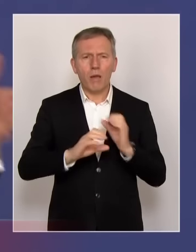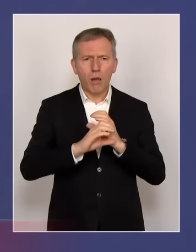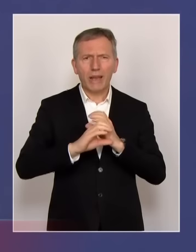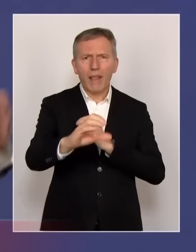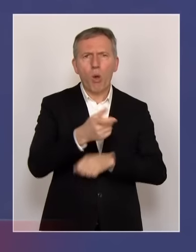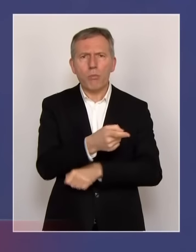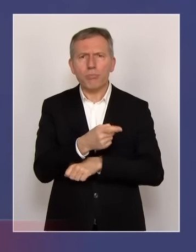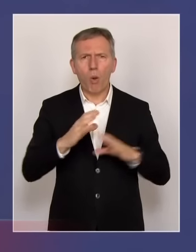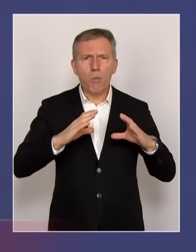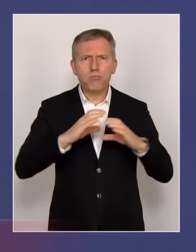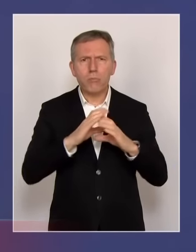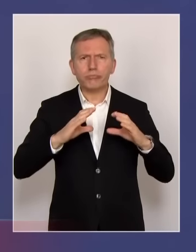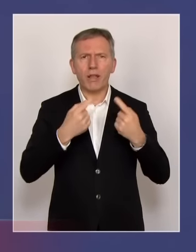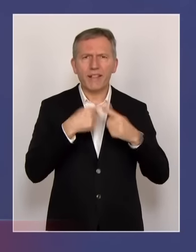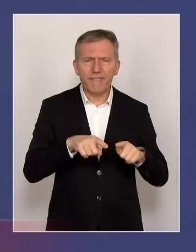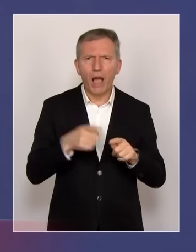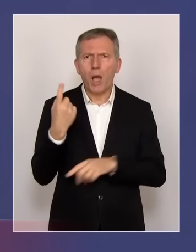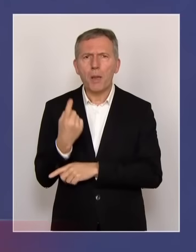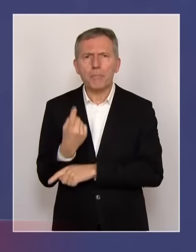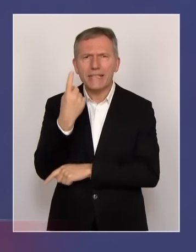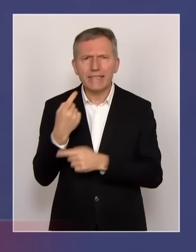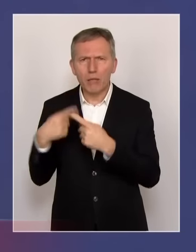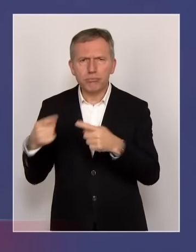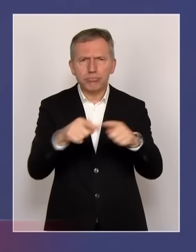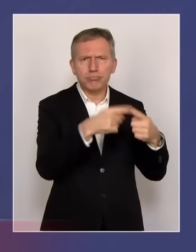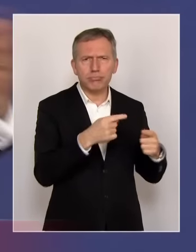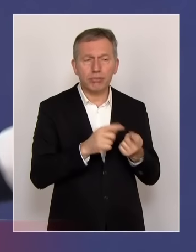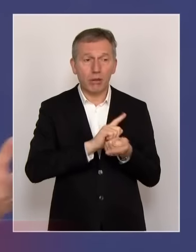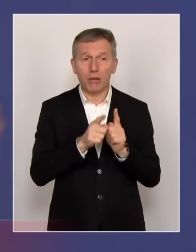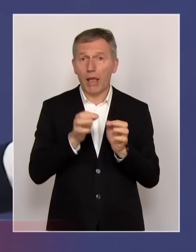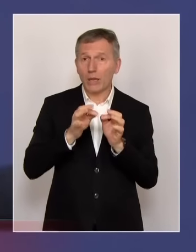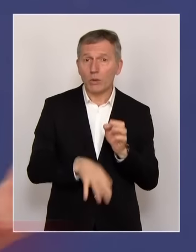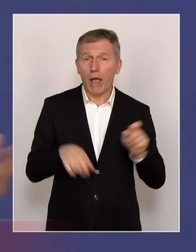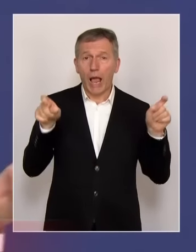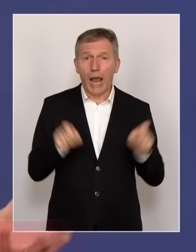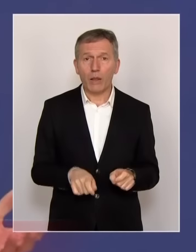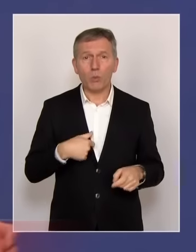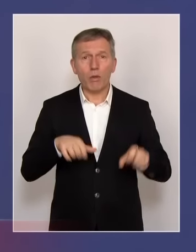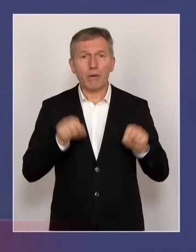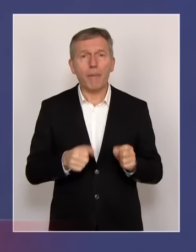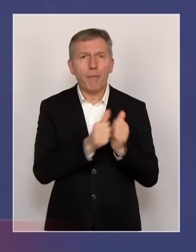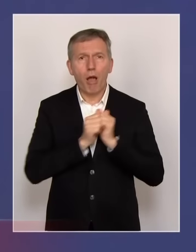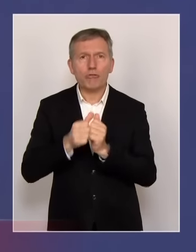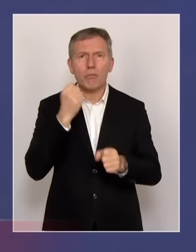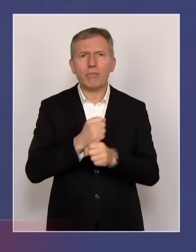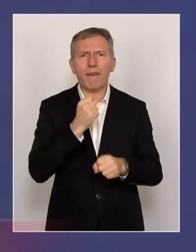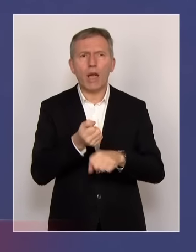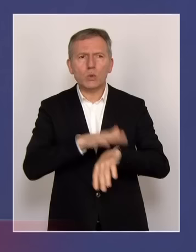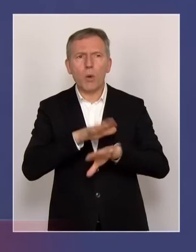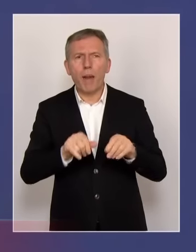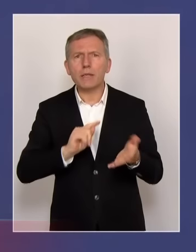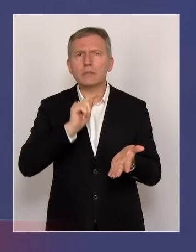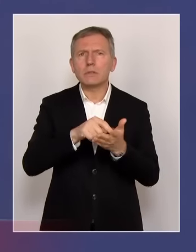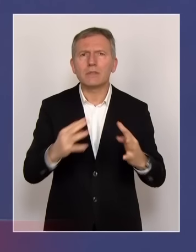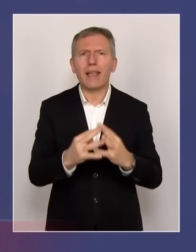que nos missiles ne correspondaient pas de l'un à l'autre et que ça réduisait de fait notre capacité à agir ensemble sur un même théâtre d'opérations.